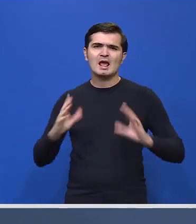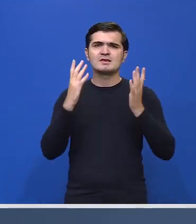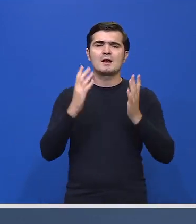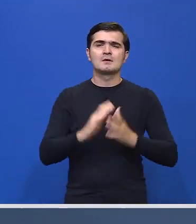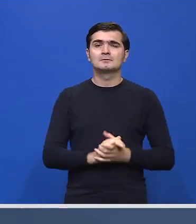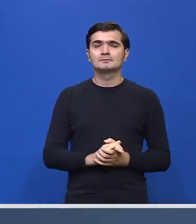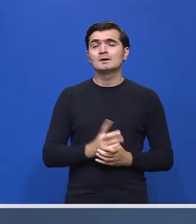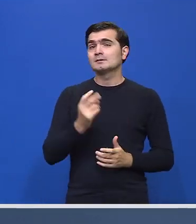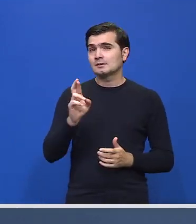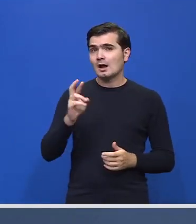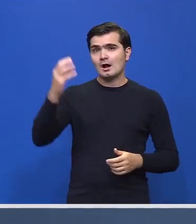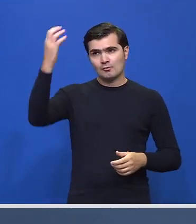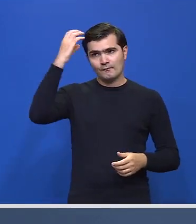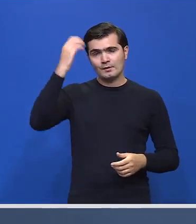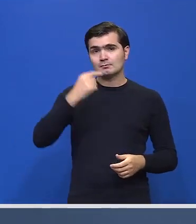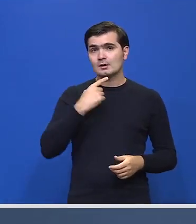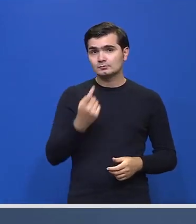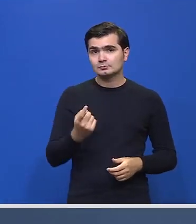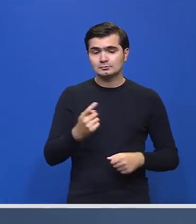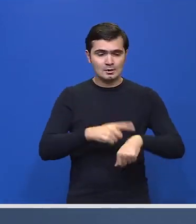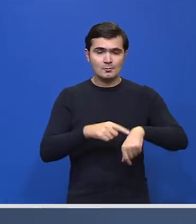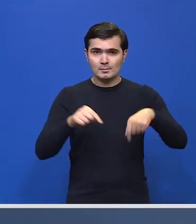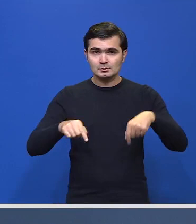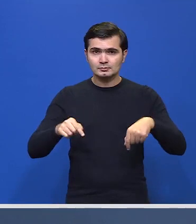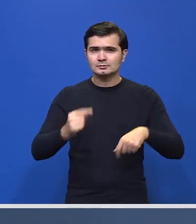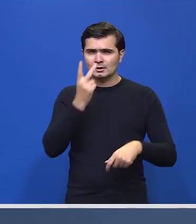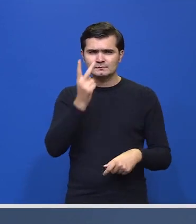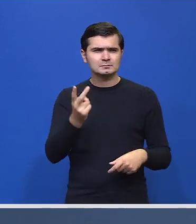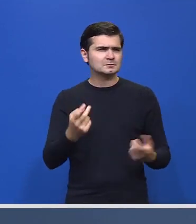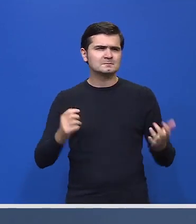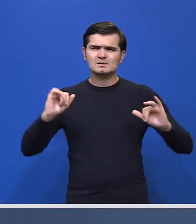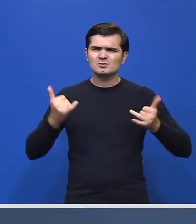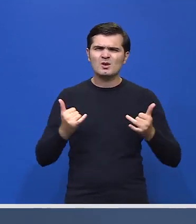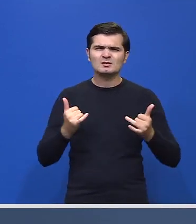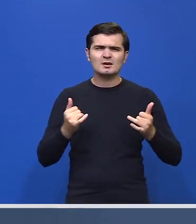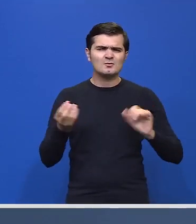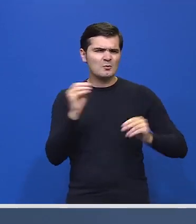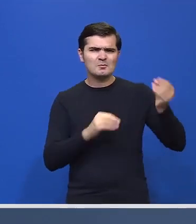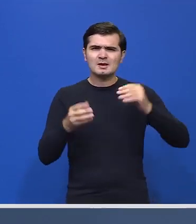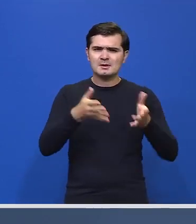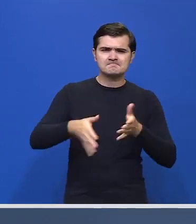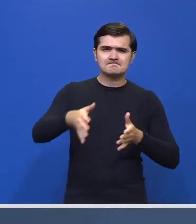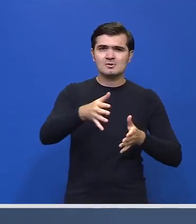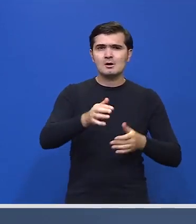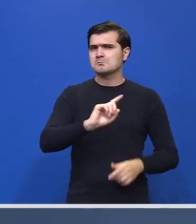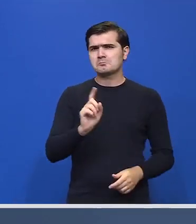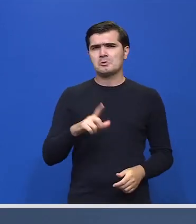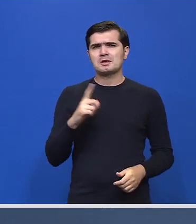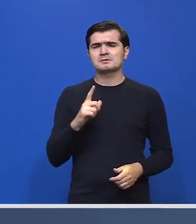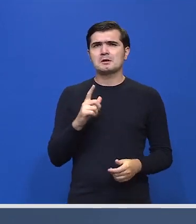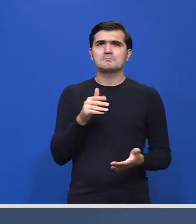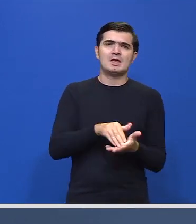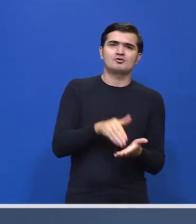Guvernul a considerat că în acest moment, având în vedere situația complicată prin care trecem, nu este oportun și